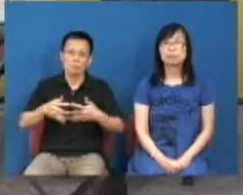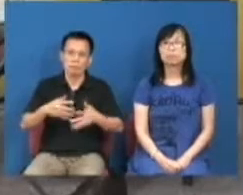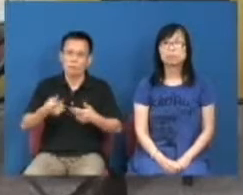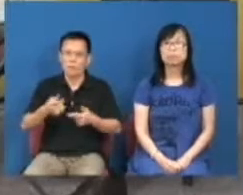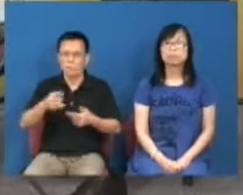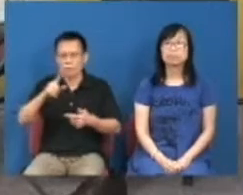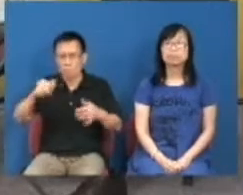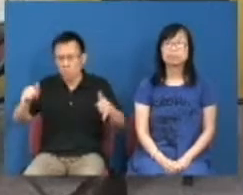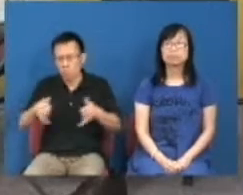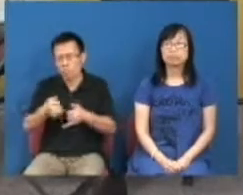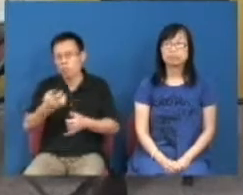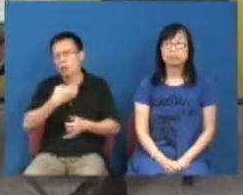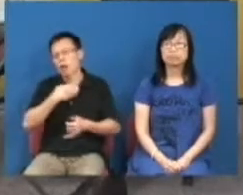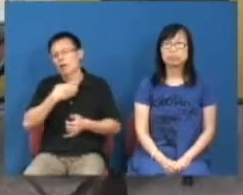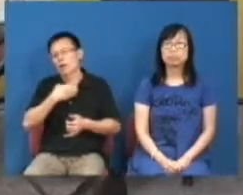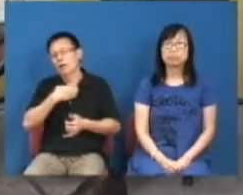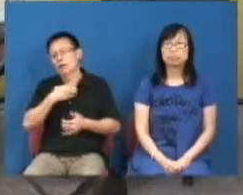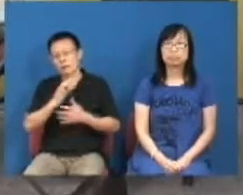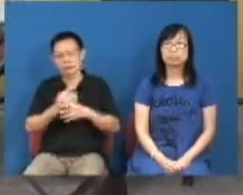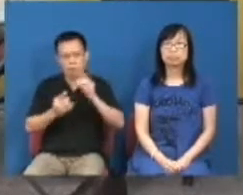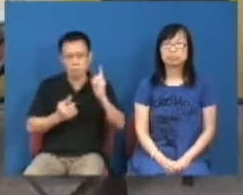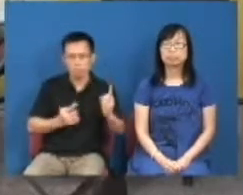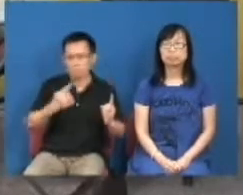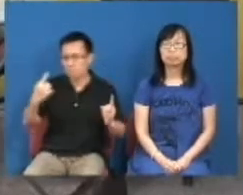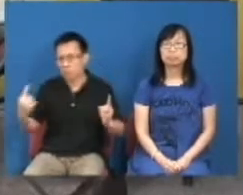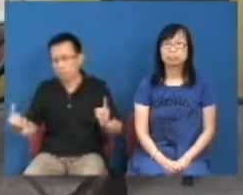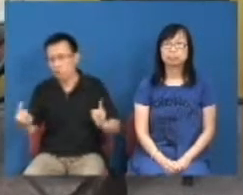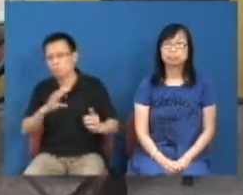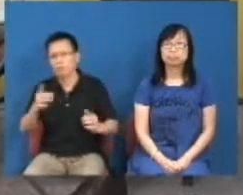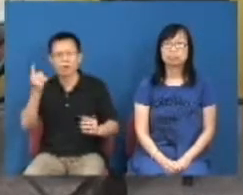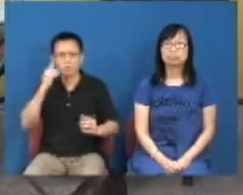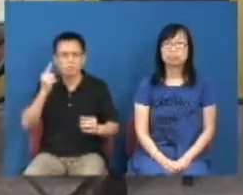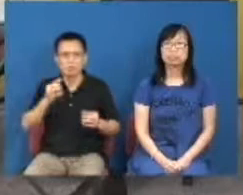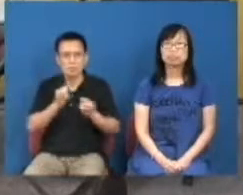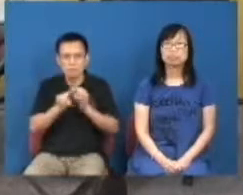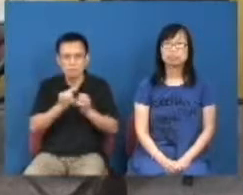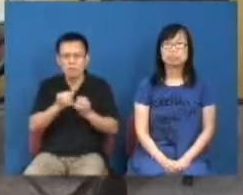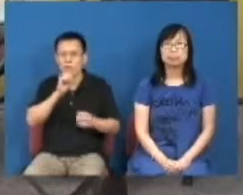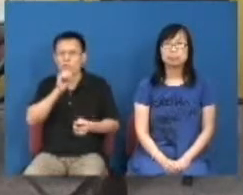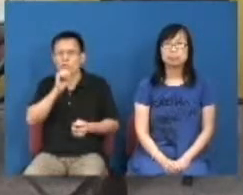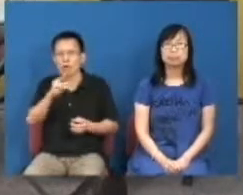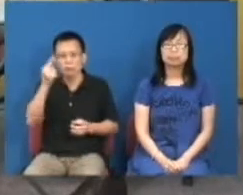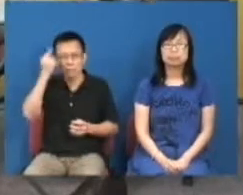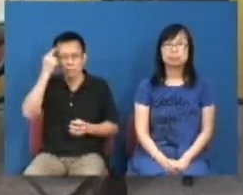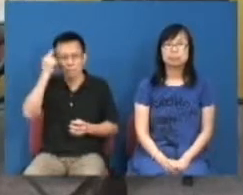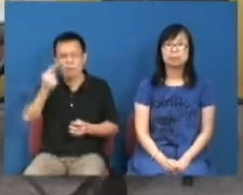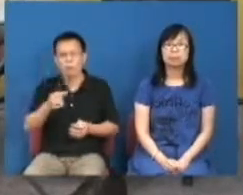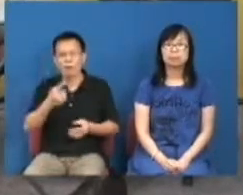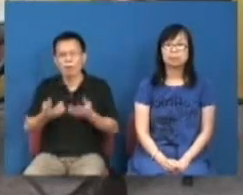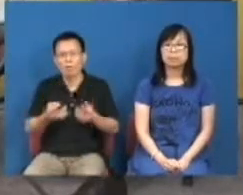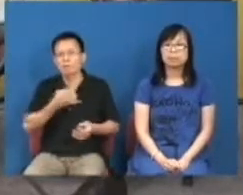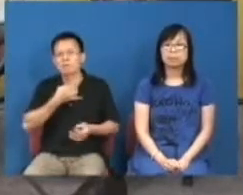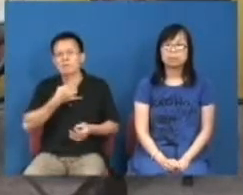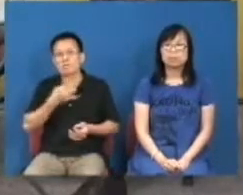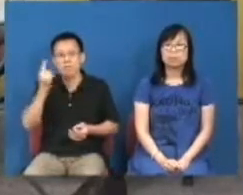到咁困難呢？就係雙方唔肯將自己知道嘅資料話俾大家聽啊嘛。佢好可能係未必知